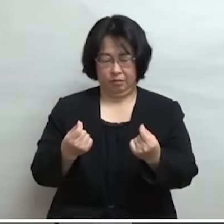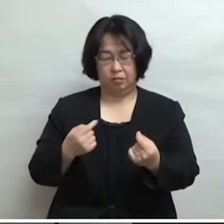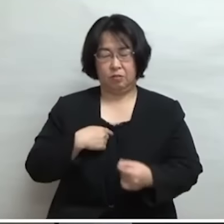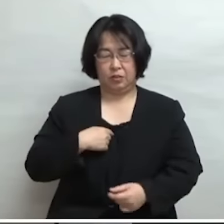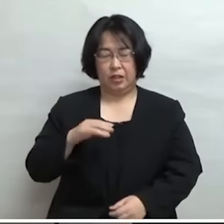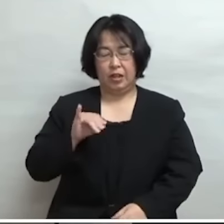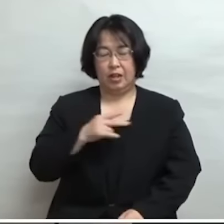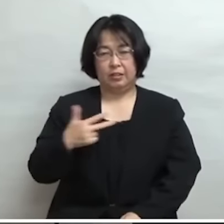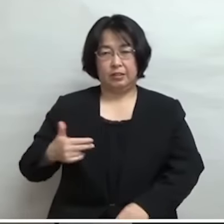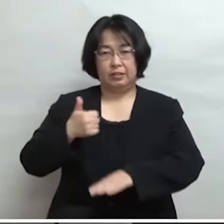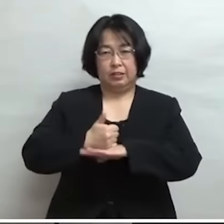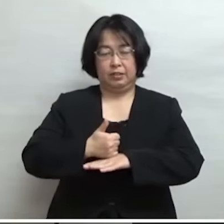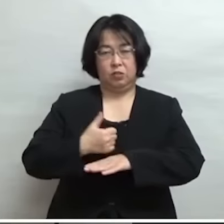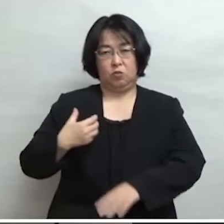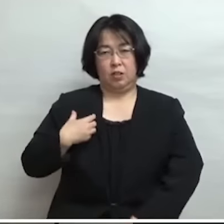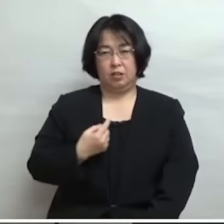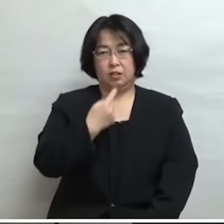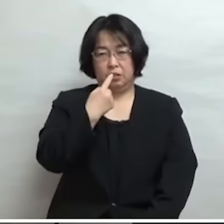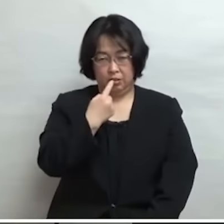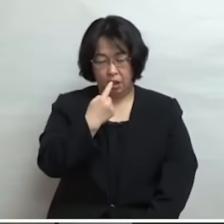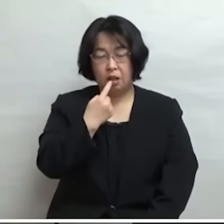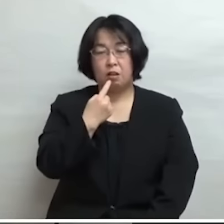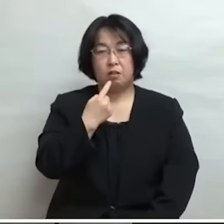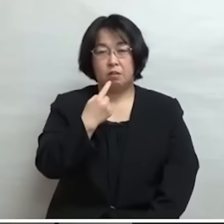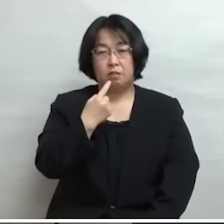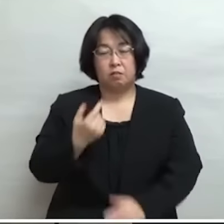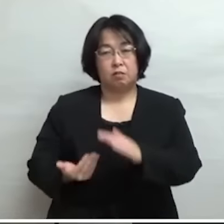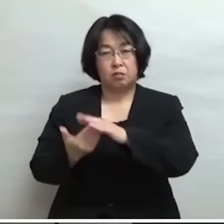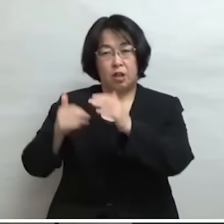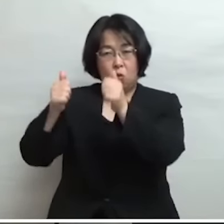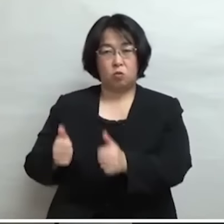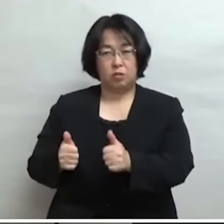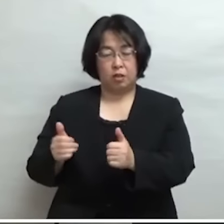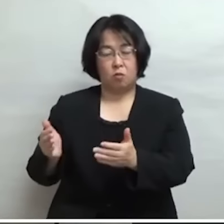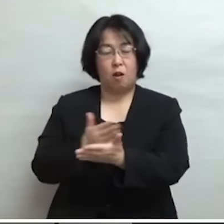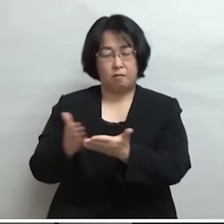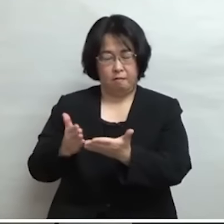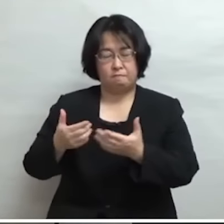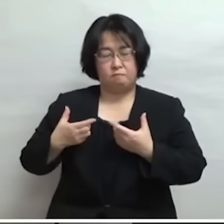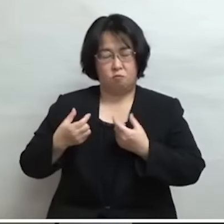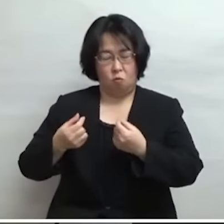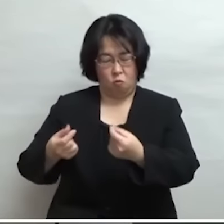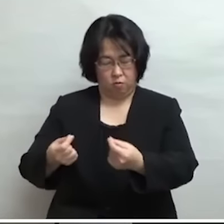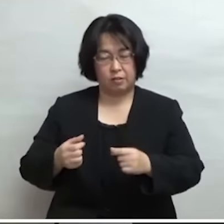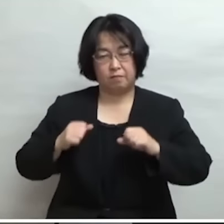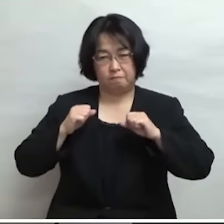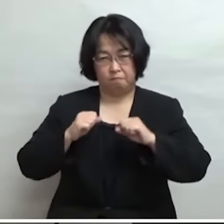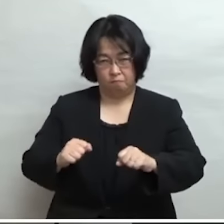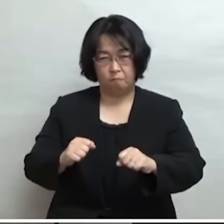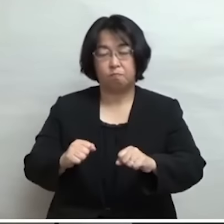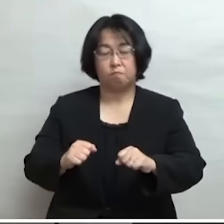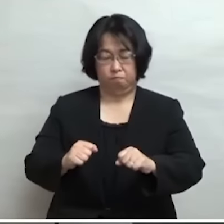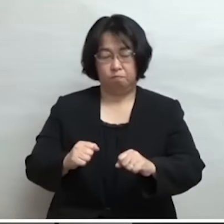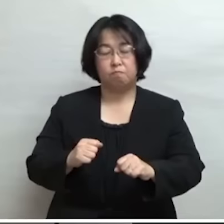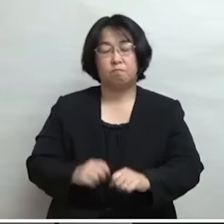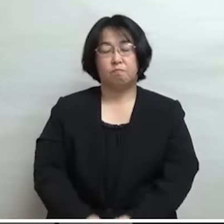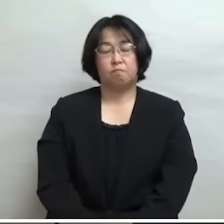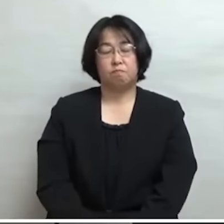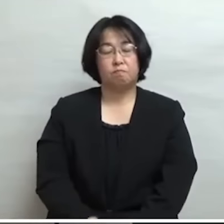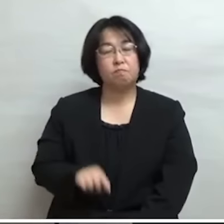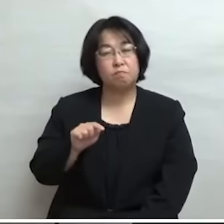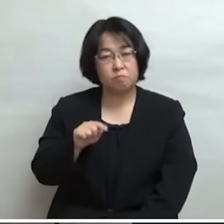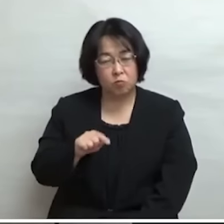で、この最高裁のこの判断に従ってですね、粛々とやらせていただきたいと思います。この点はぜひ